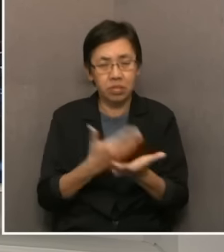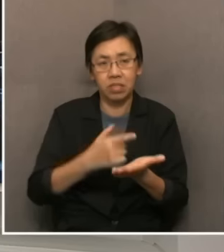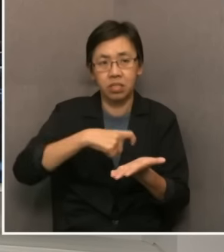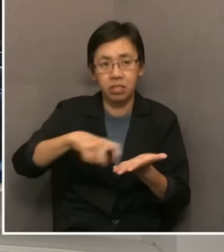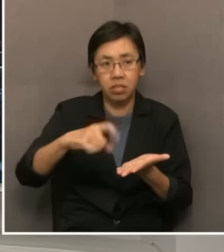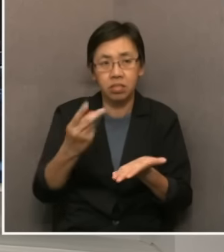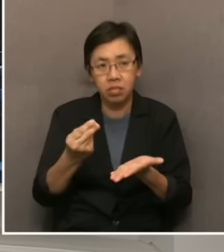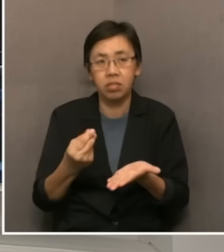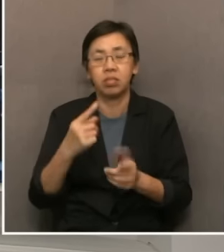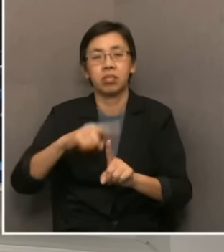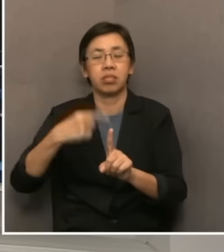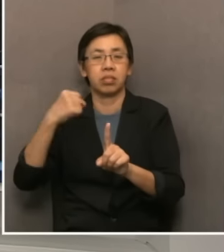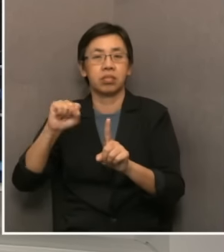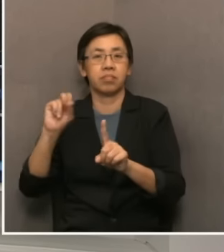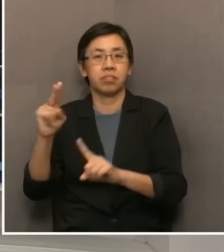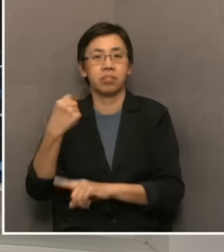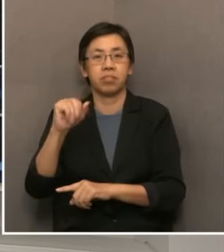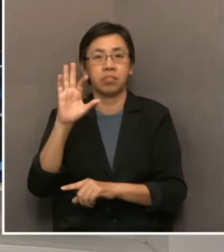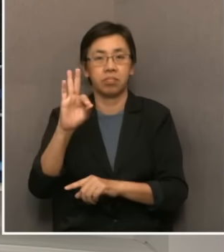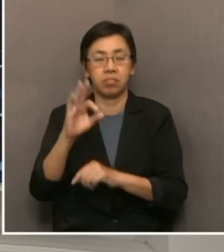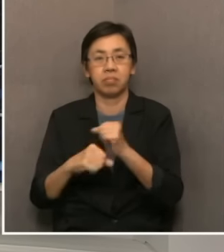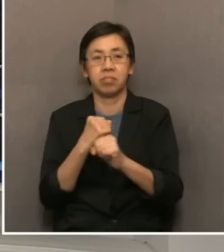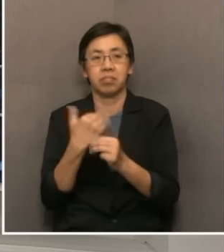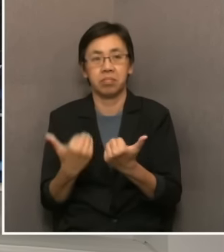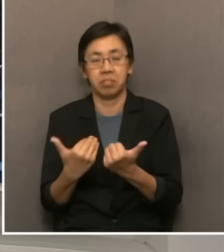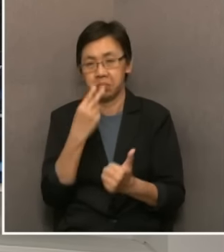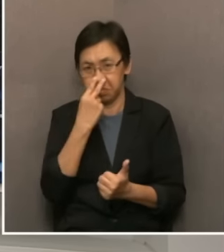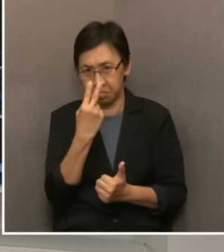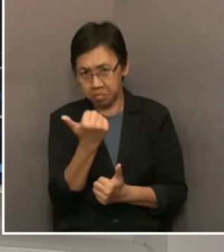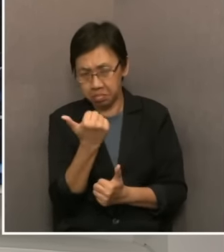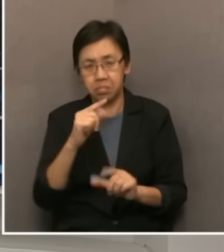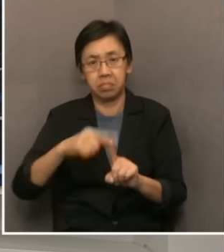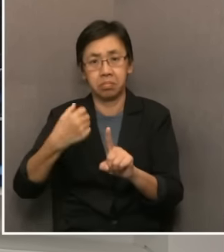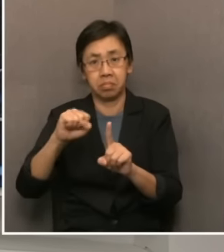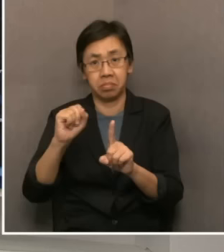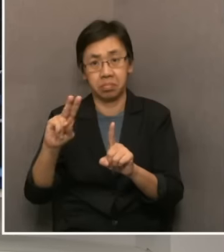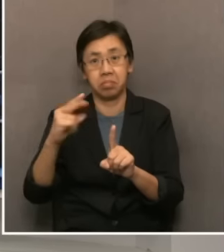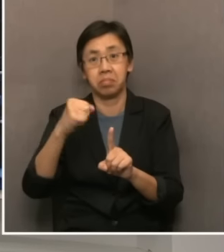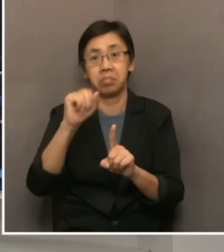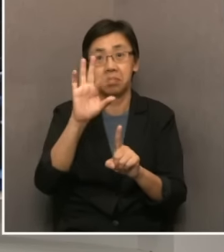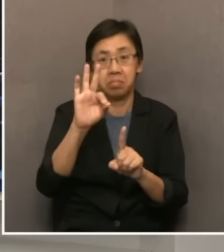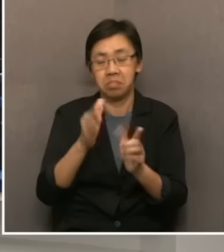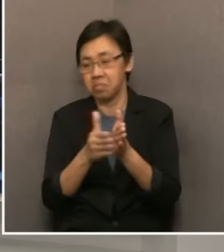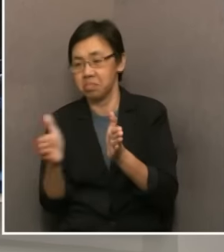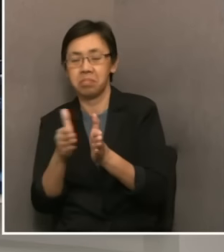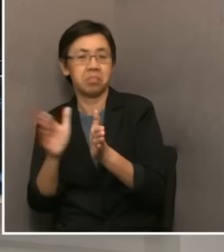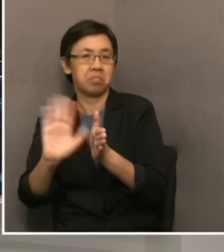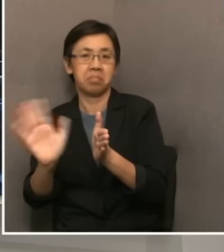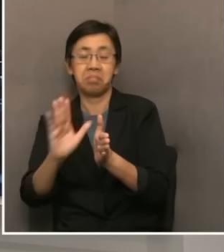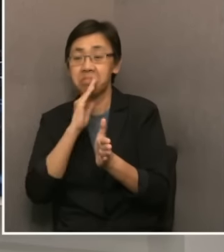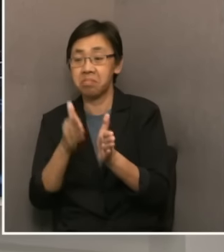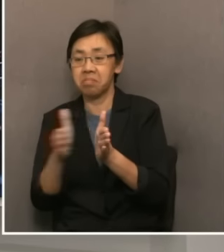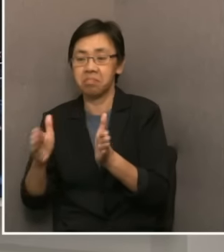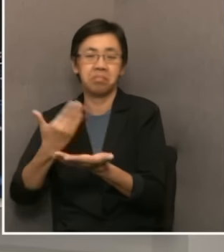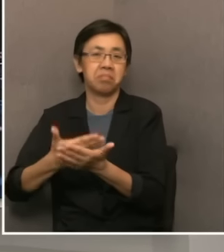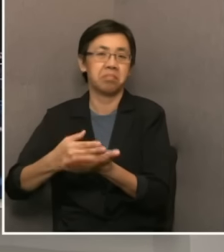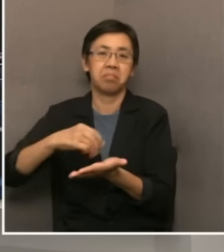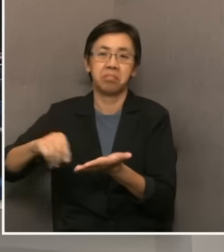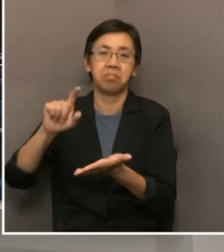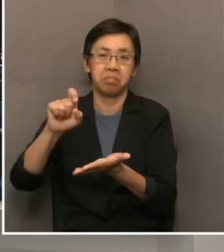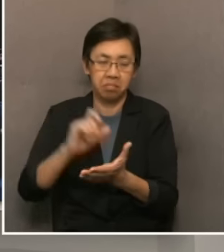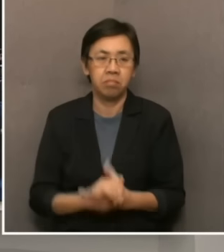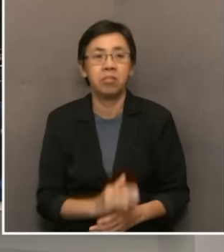ที่19ธันวาคมดอกจันไว้ให้ดีๆนะคะเพราะว่าถ้าเกินรอบนี้ไปเดี๋ยวอาจจะไม่ได้เงินแล้วนะคะในกลุ่มของผู้มีบัตรสวัส